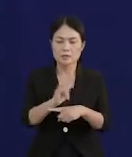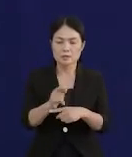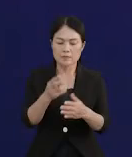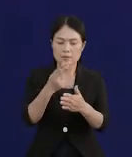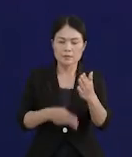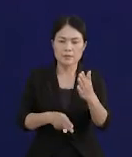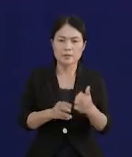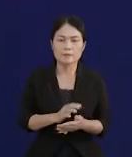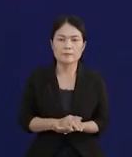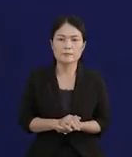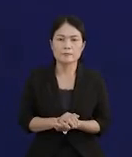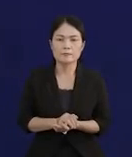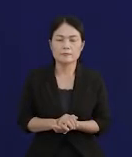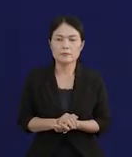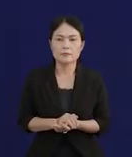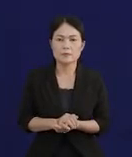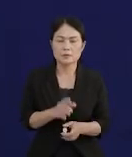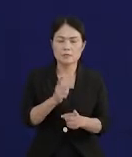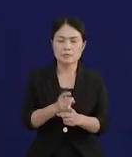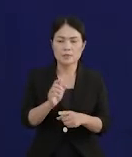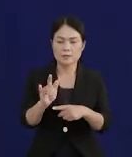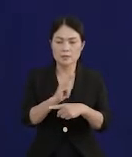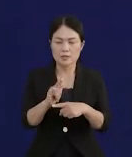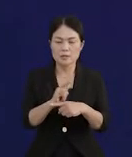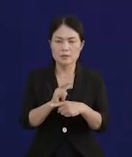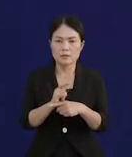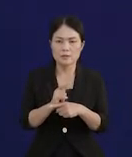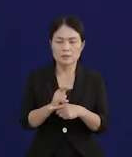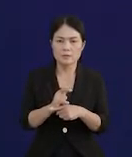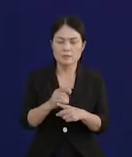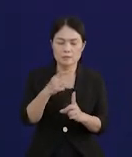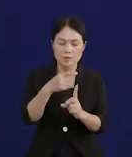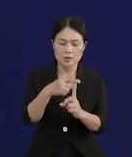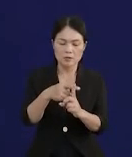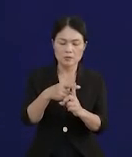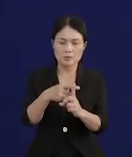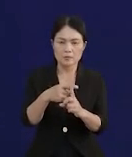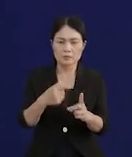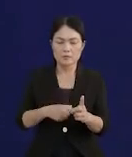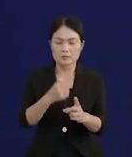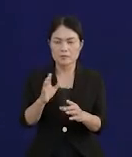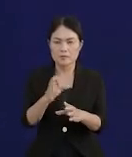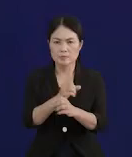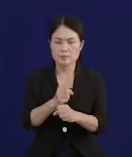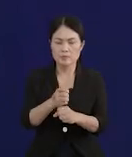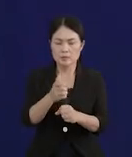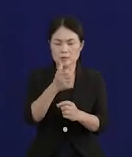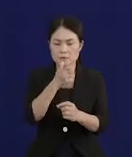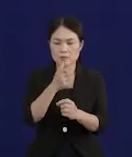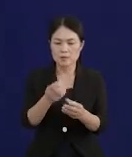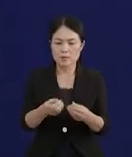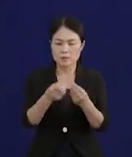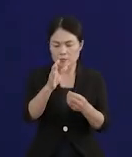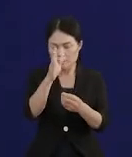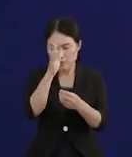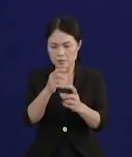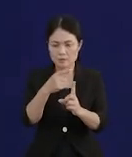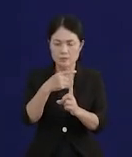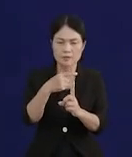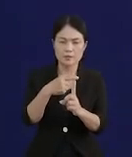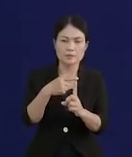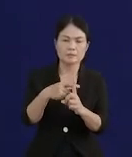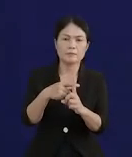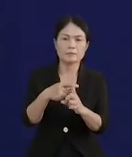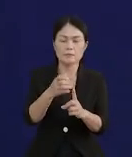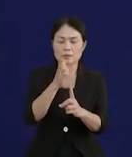vậy chà, cứ dương trái phơ bảo màn vị thí bột, đói dương dược nôm chung từ ở bốc bột cho mùi